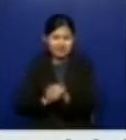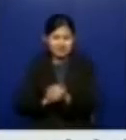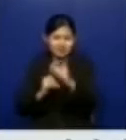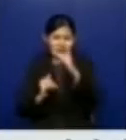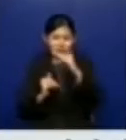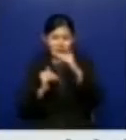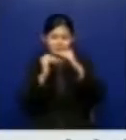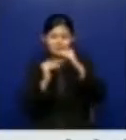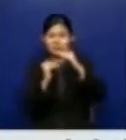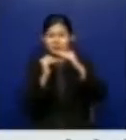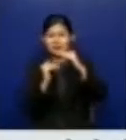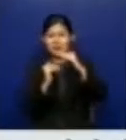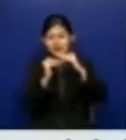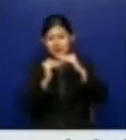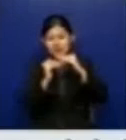พดาน